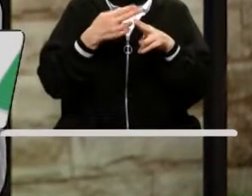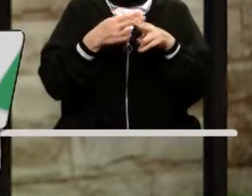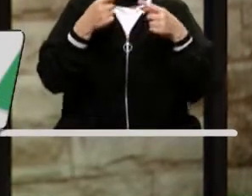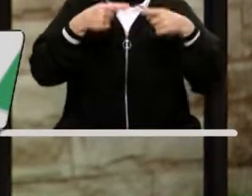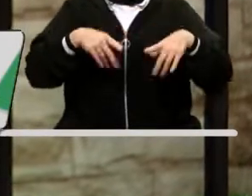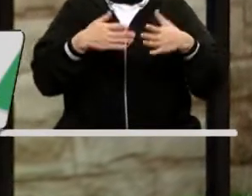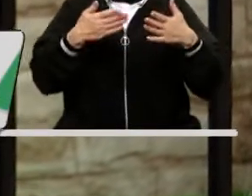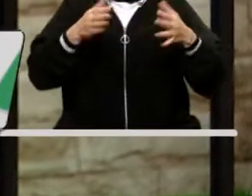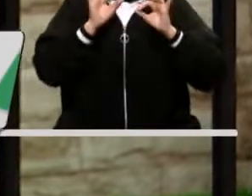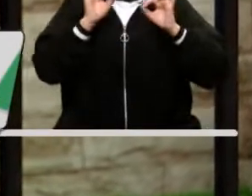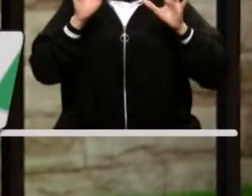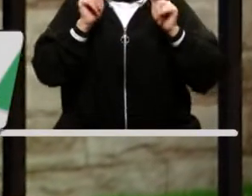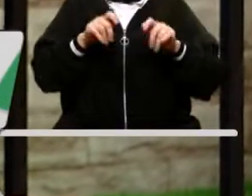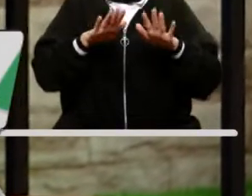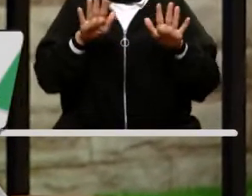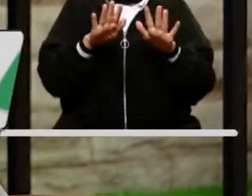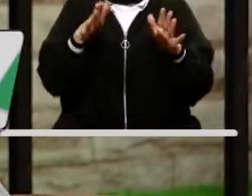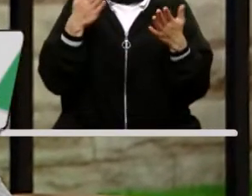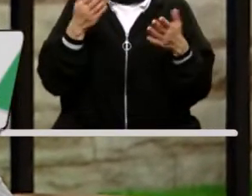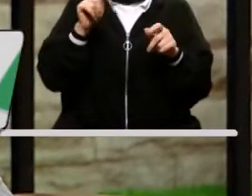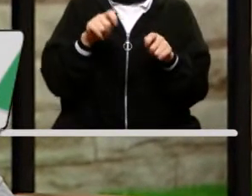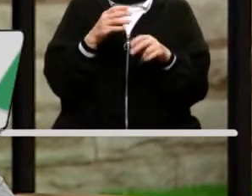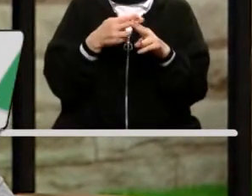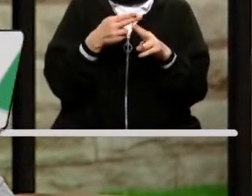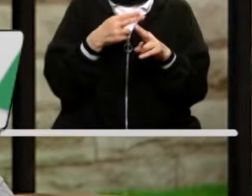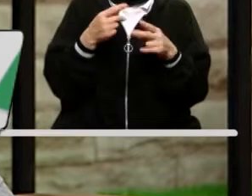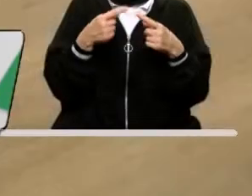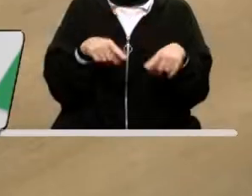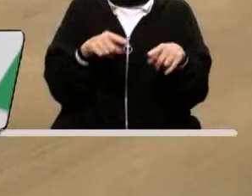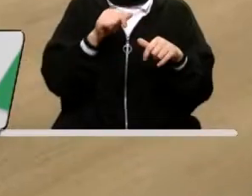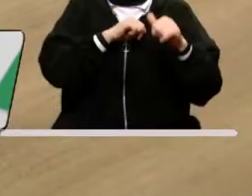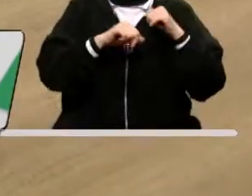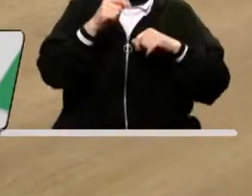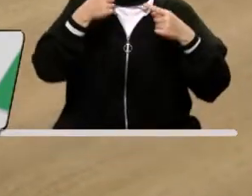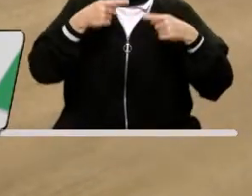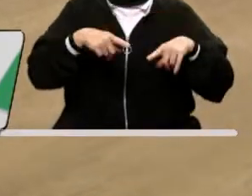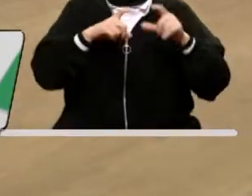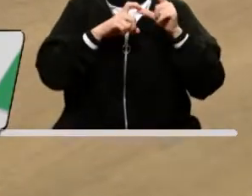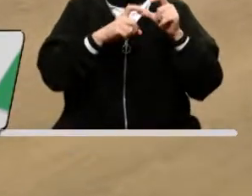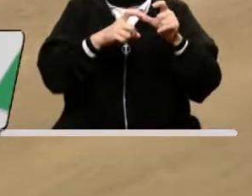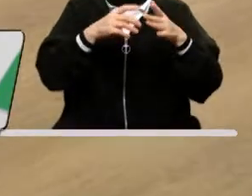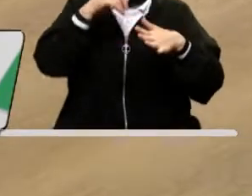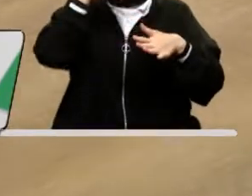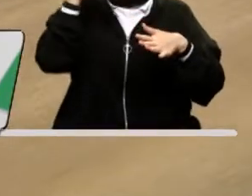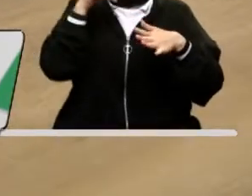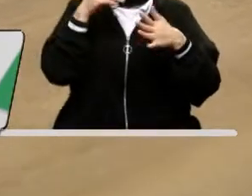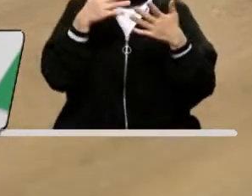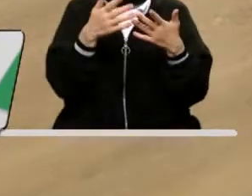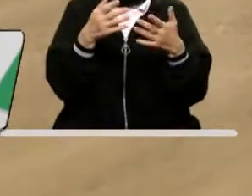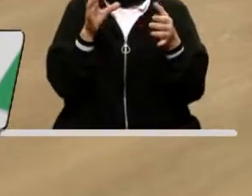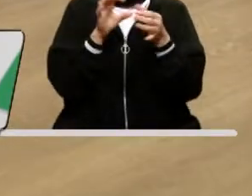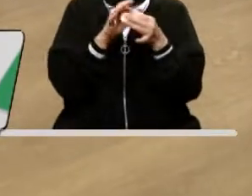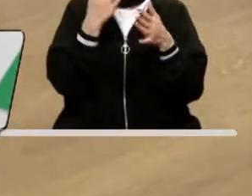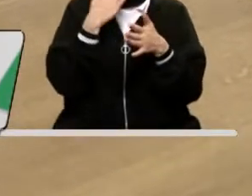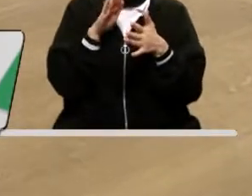Çünkü yapılan deneme sınavların üniversite sınavdaki sorularla belki hiç alakası da olmayabilir. Biz onu